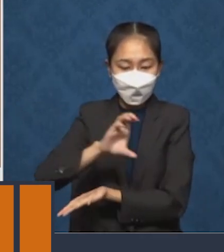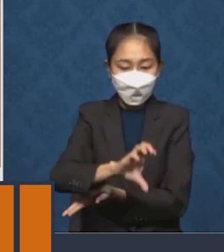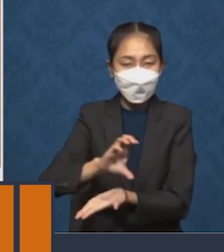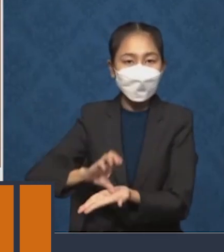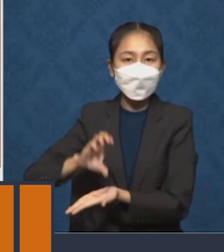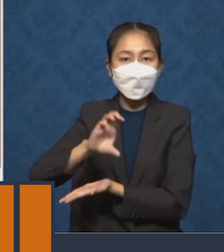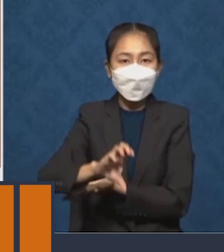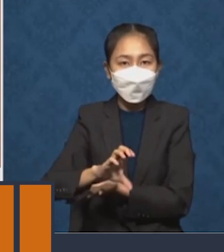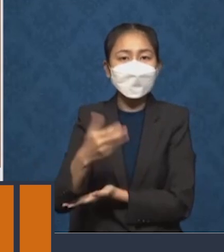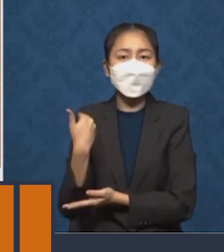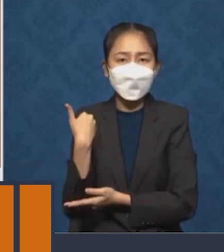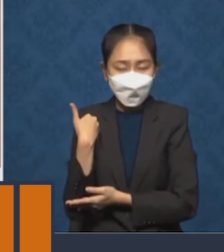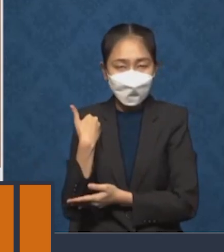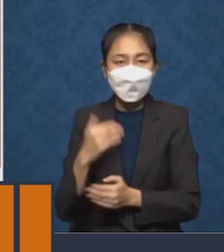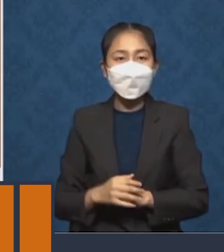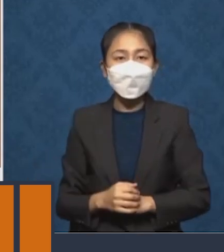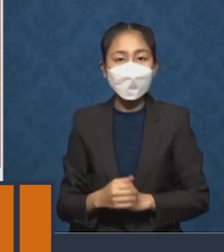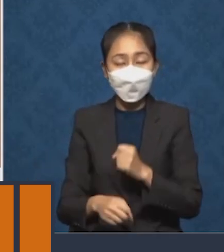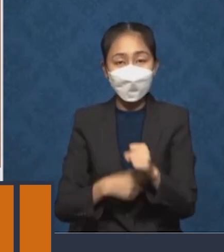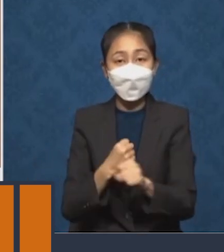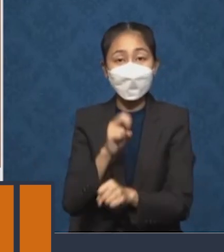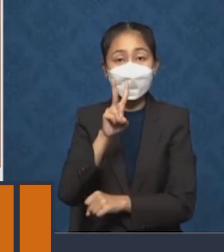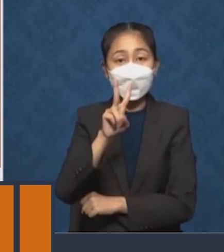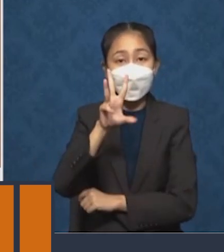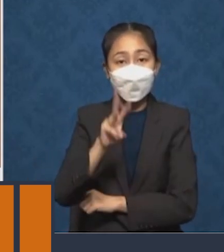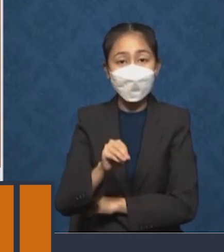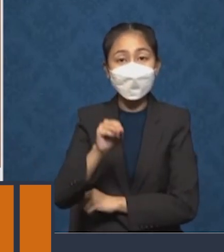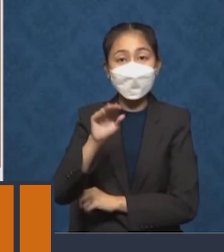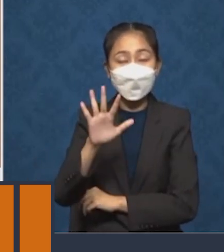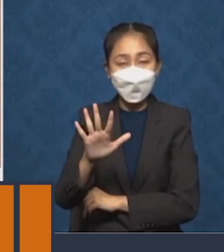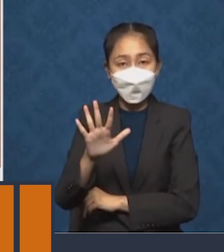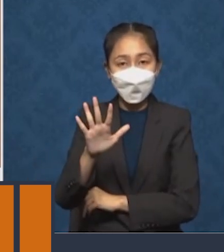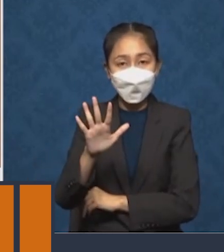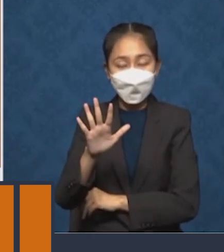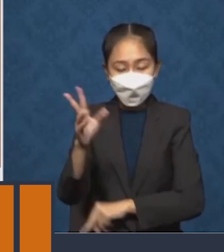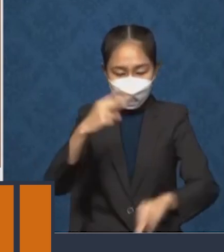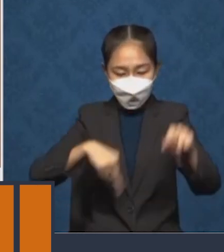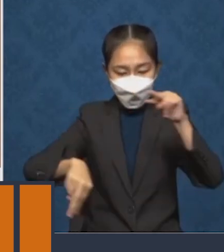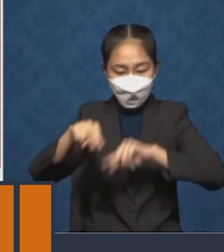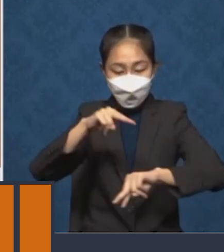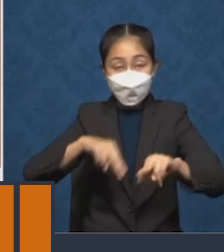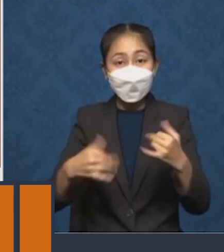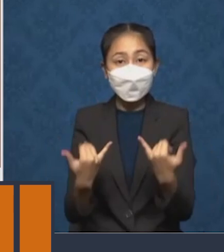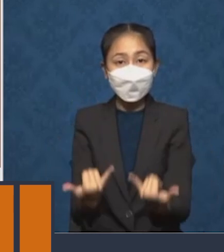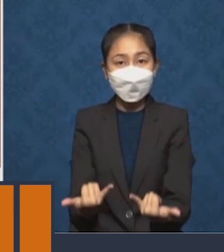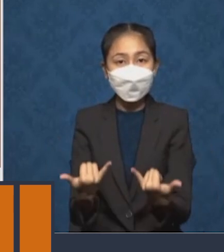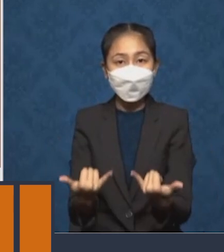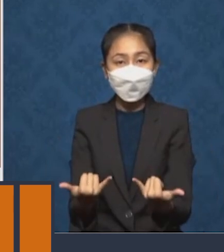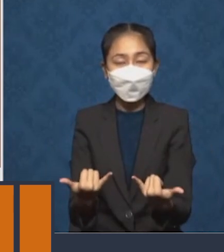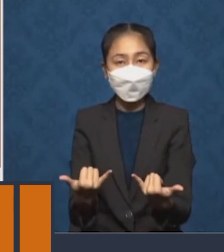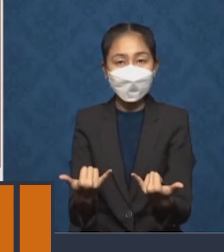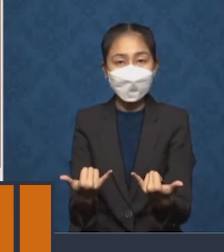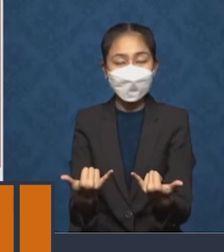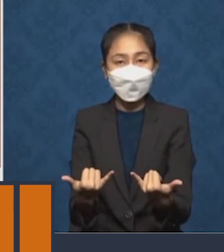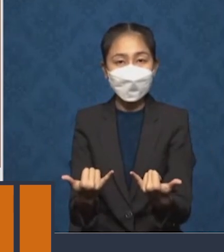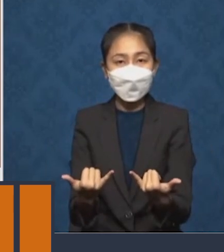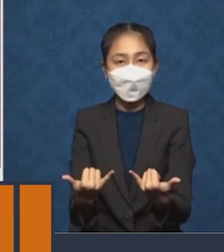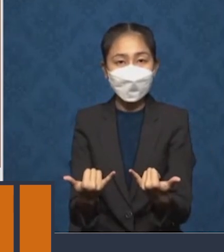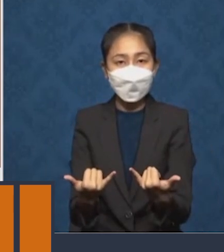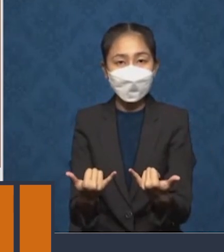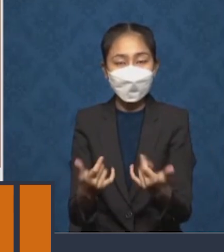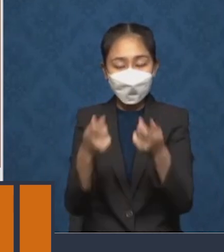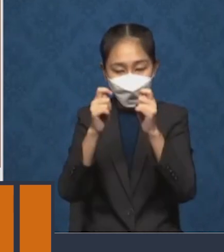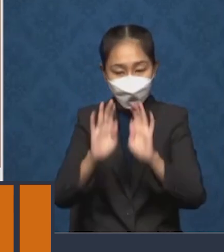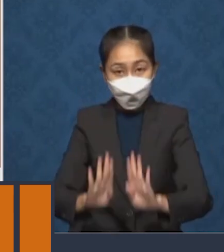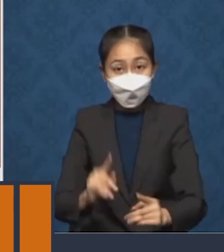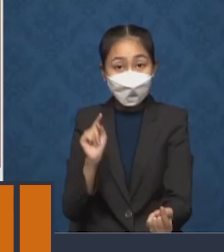ดอยู่ปี65ที่เรากำลังพิจารณากันอยู่ทุกวันนี้นะคะก็ออกแบบงบประมาณม